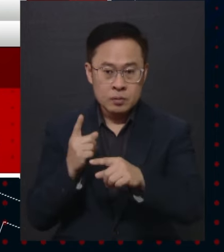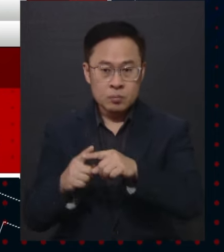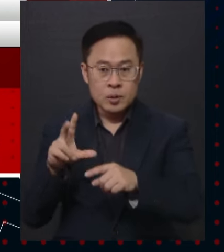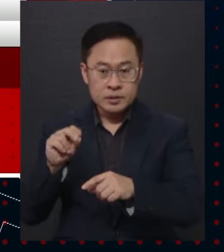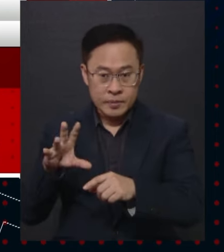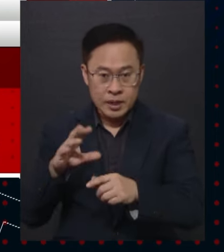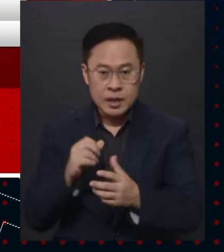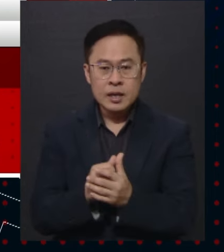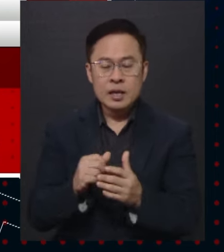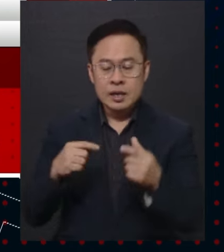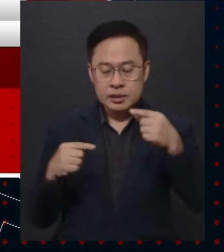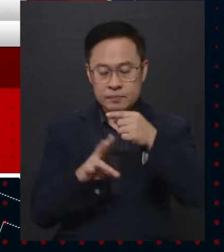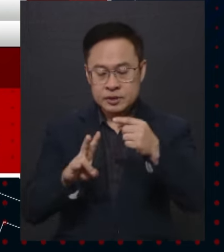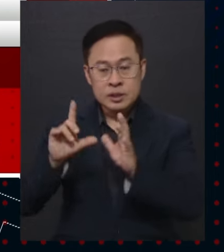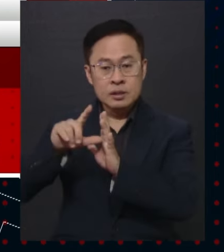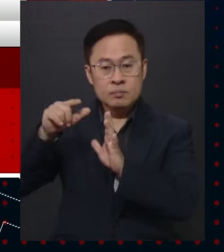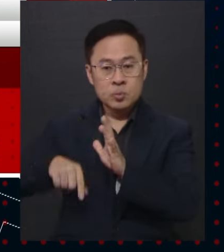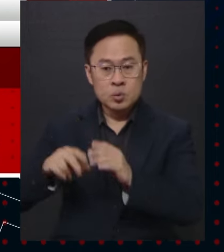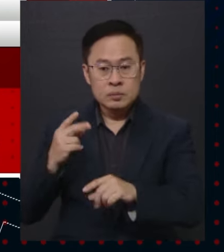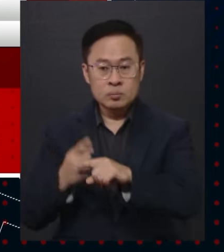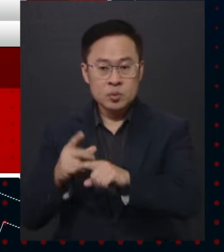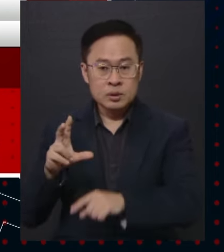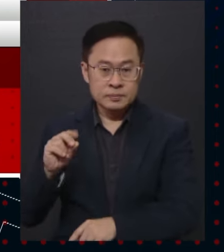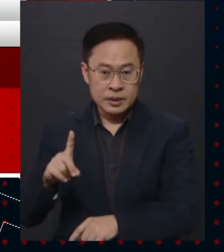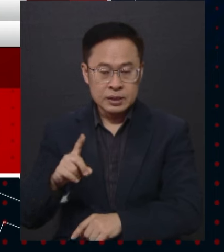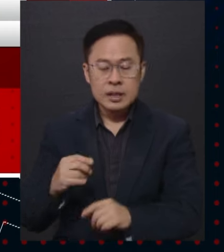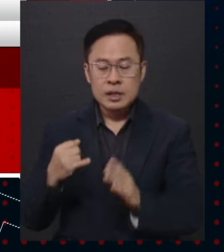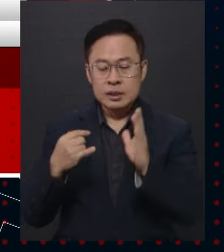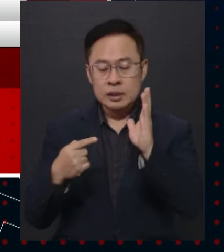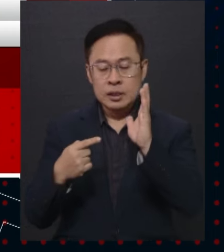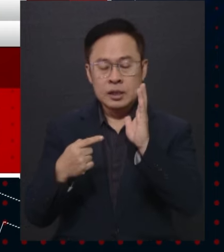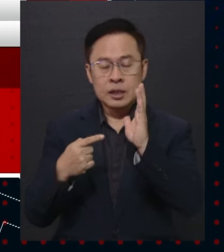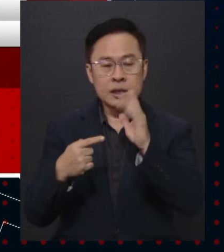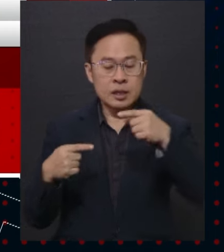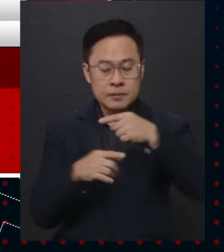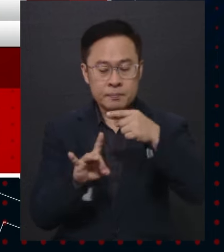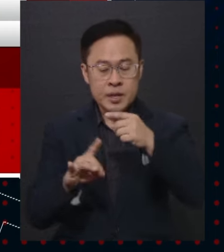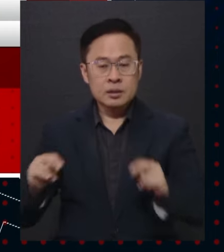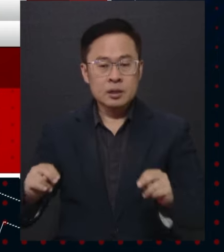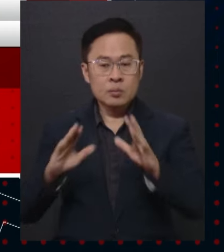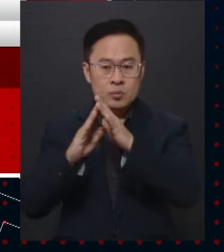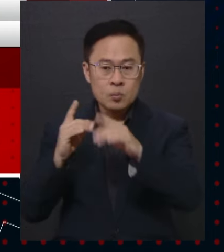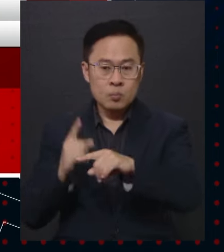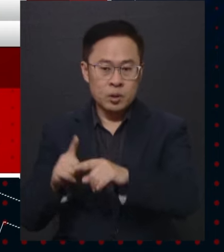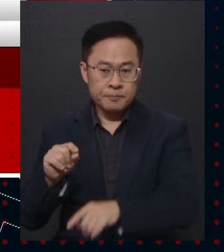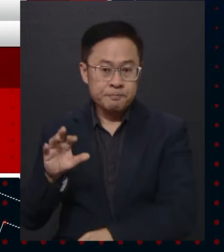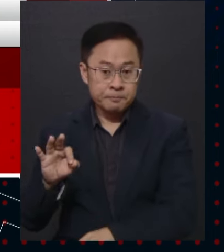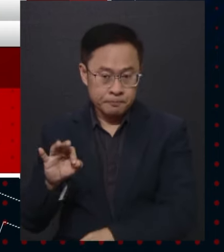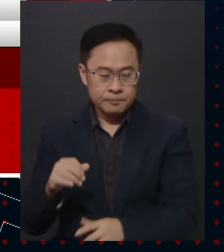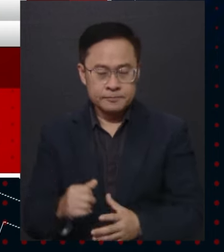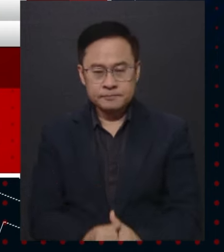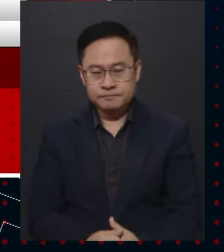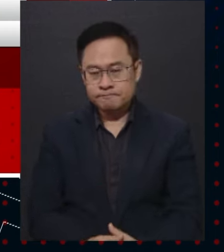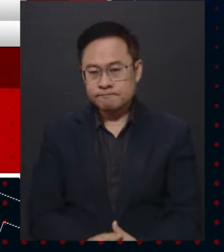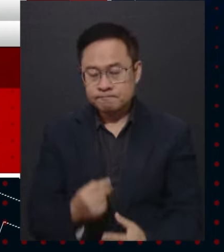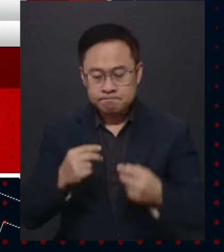31นครปฐม 29คะแนนนะครับอืน่าสนใจแหละสำหรับการลุ้นแชมป์นะคะเพราะว่าความ